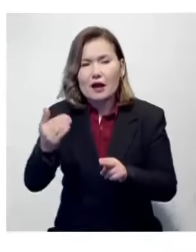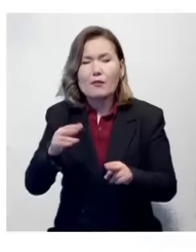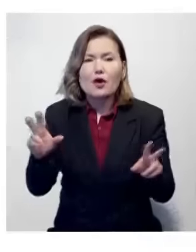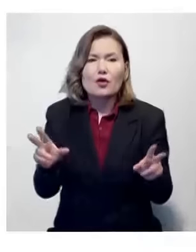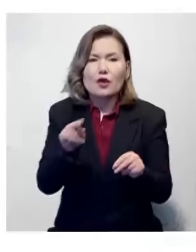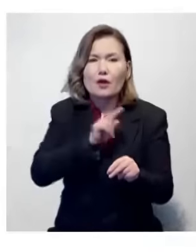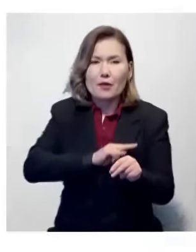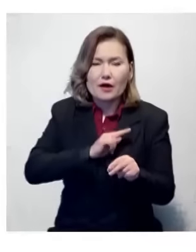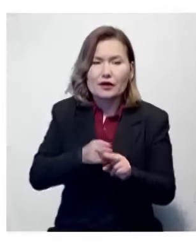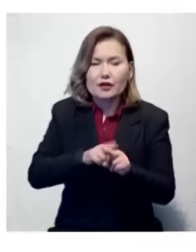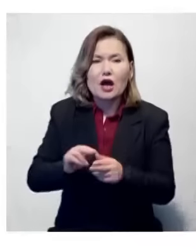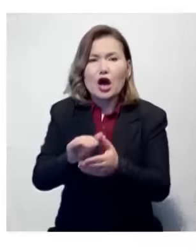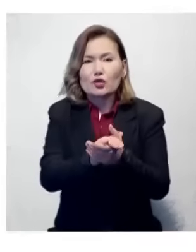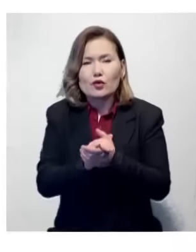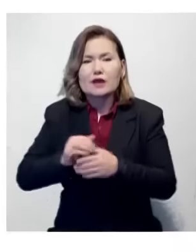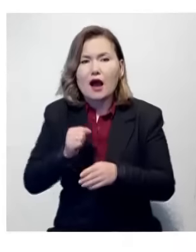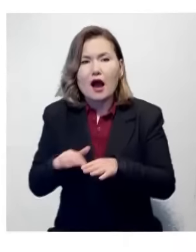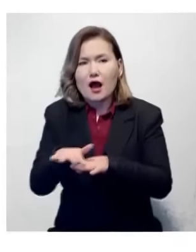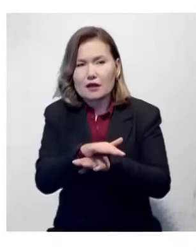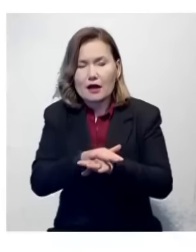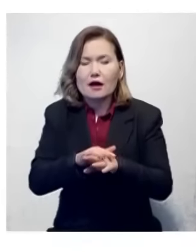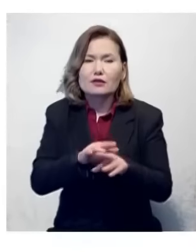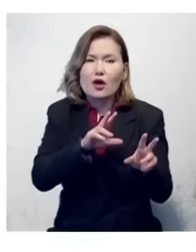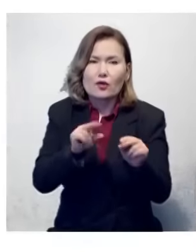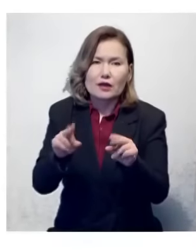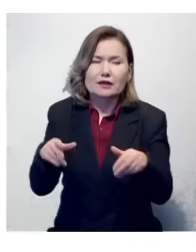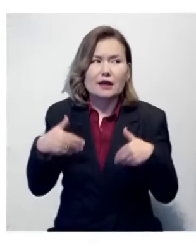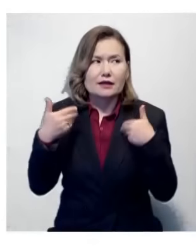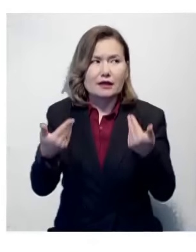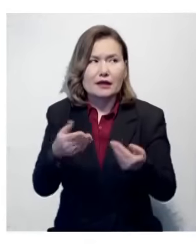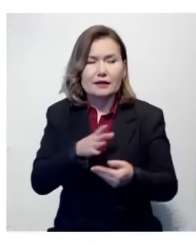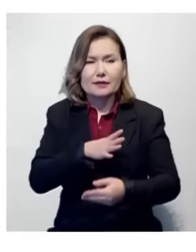толағай табыс, ал достас халыққа құт береке тіледі.